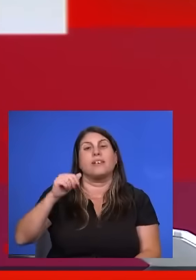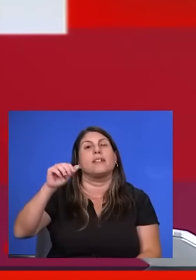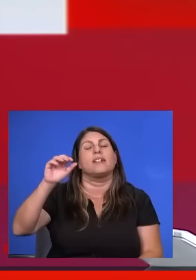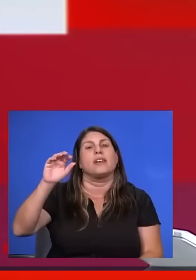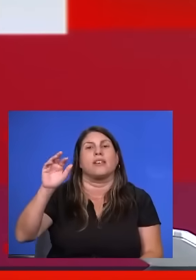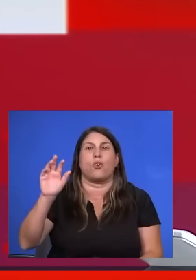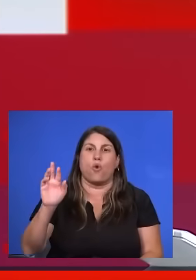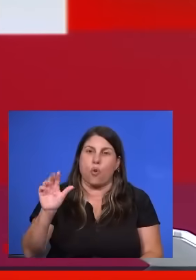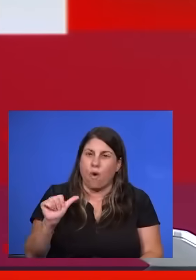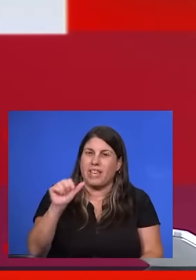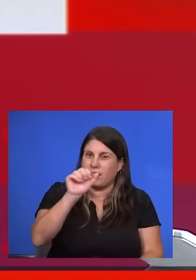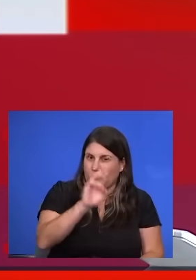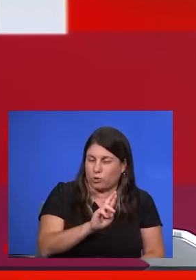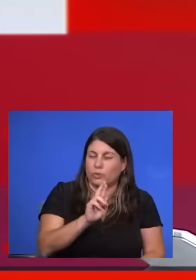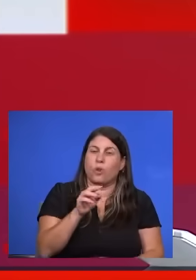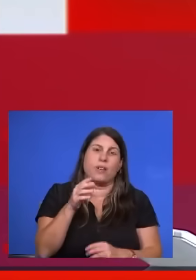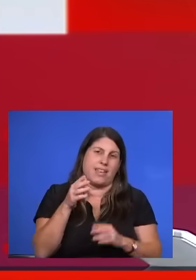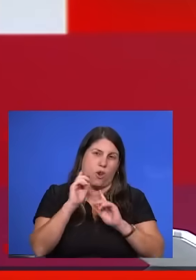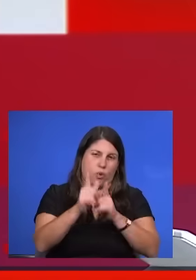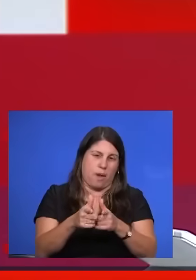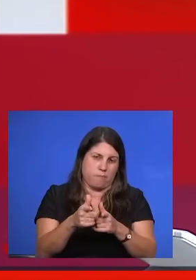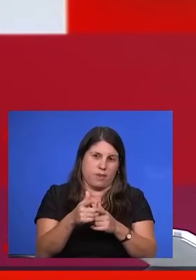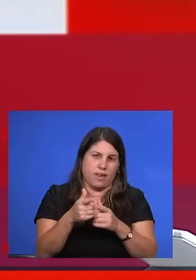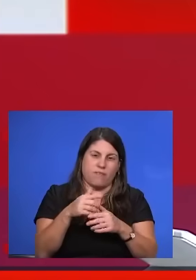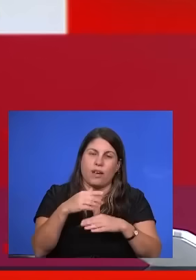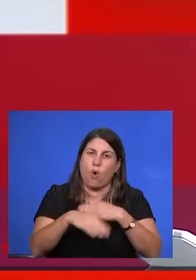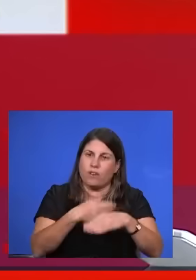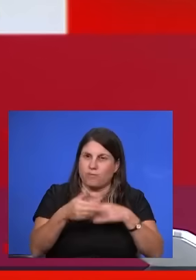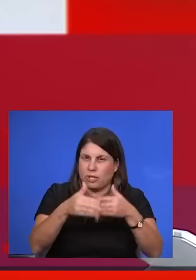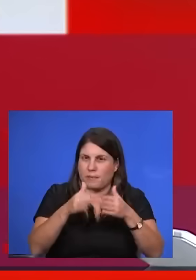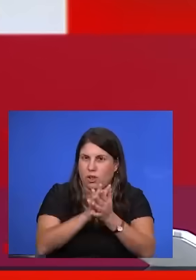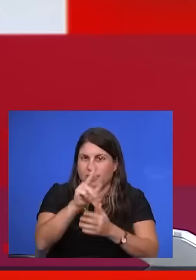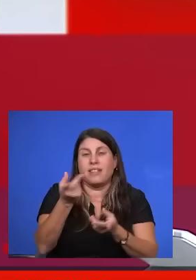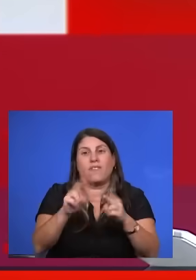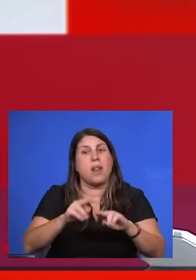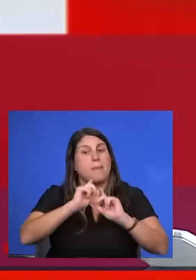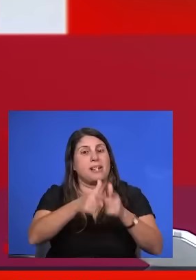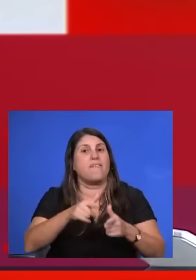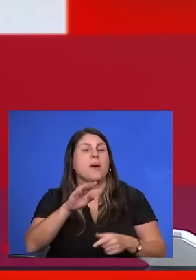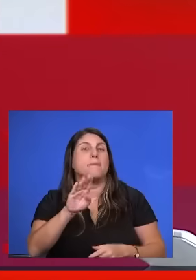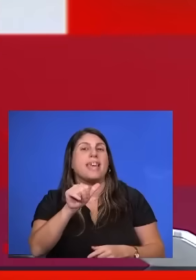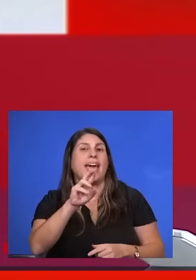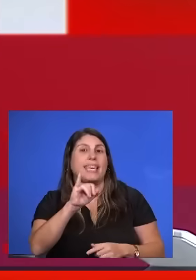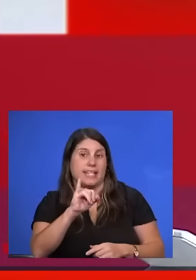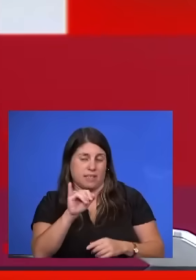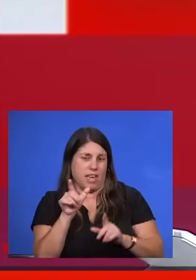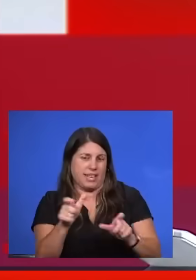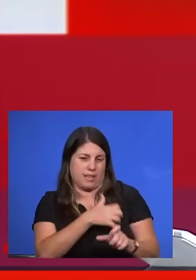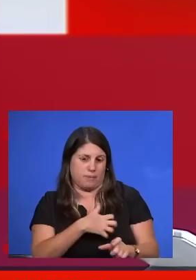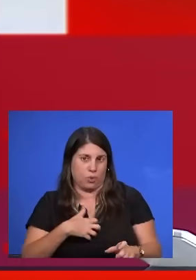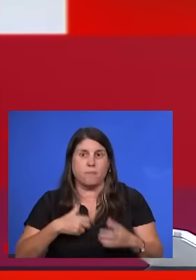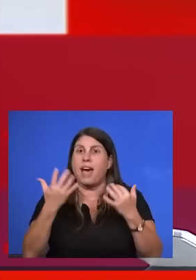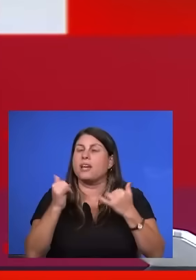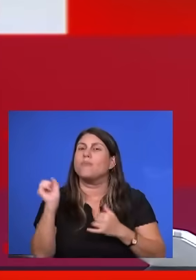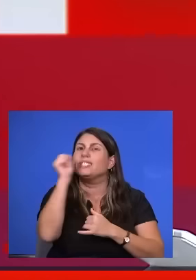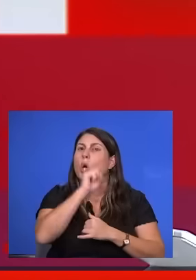13, נפל בקרב הקשה בבארי בזמן שטיפל בפצועים שעליהם הגן בגופו. היום סולן התקווה 6, הלהקה שאהובה